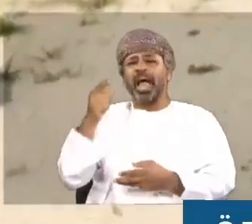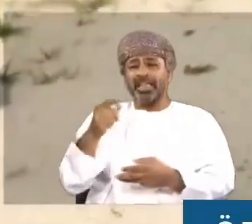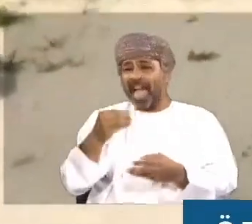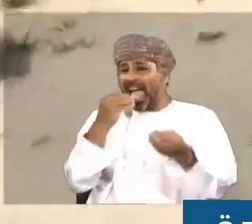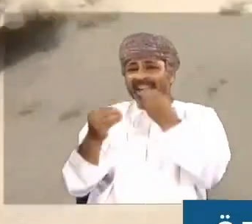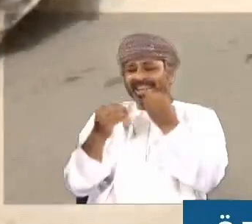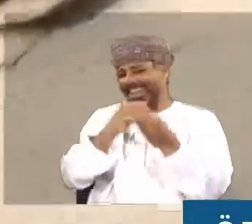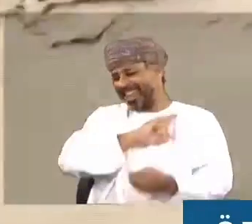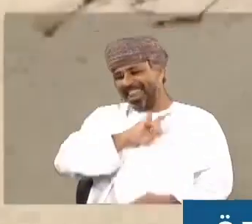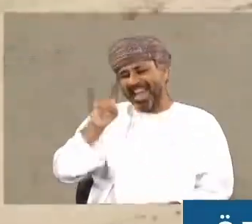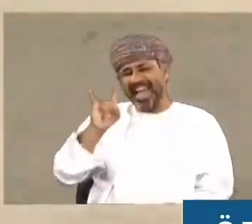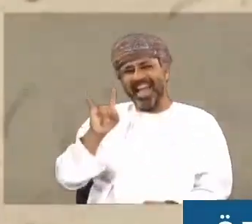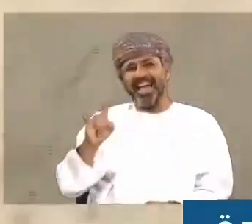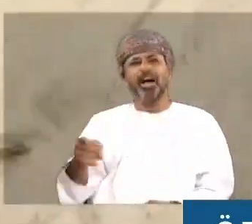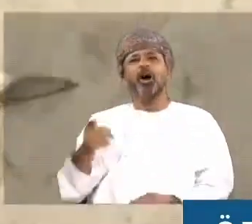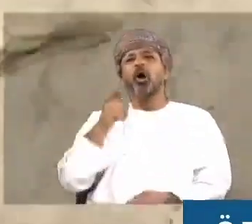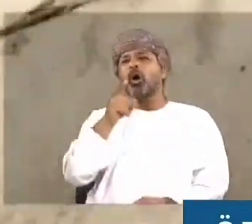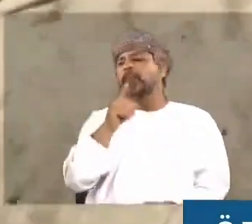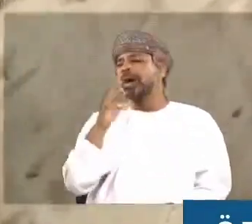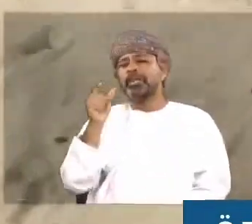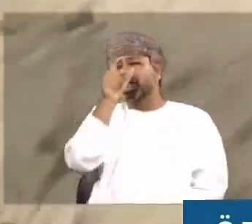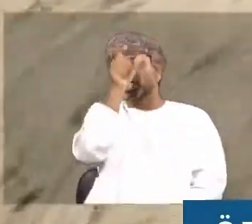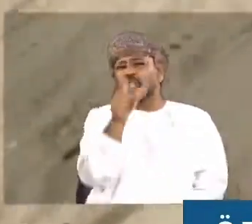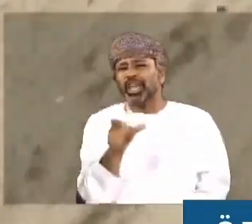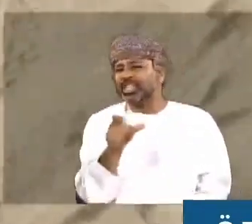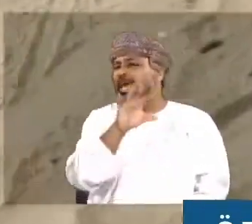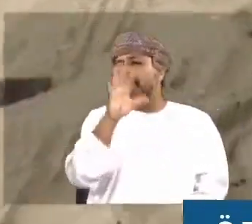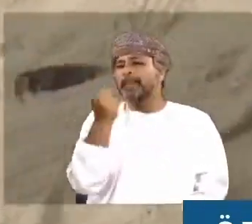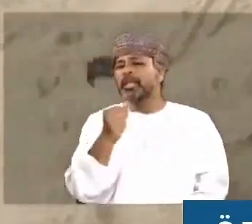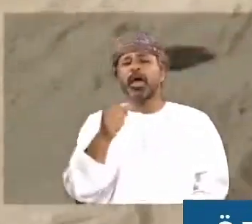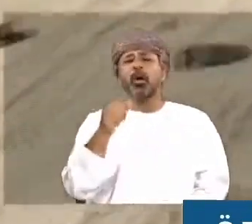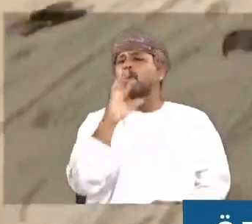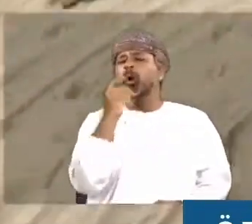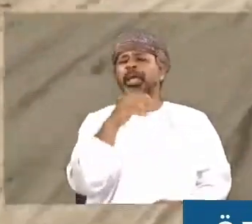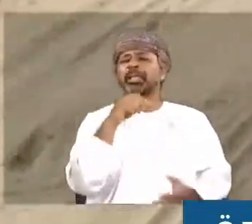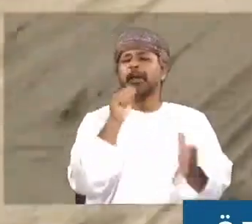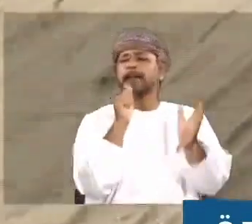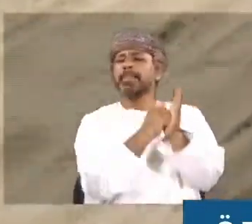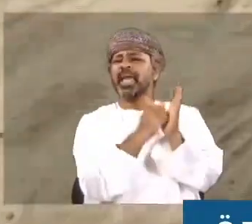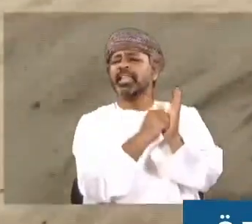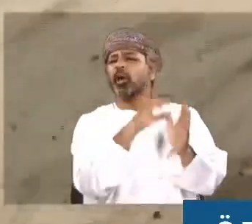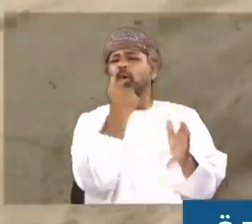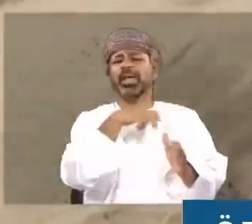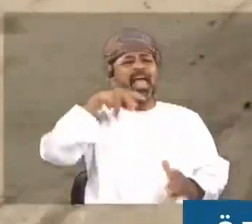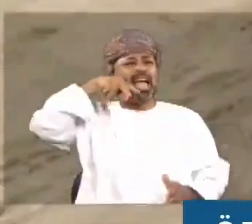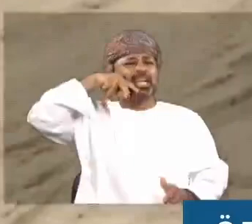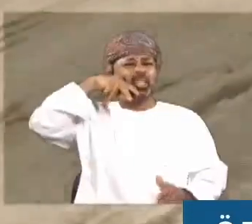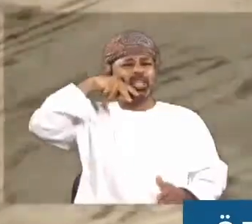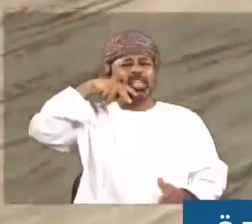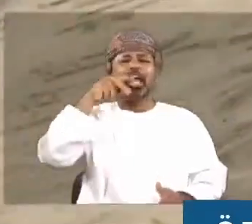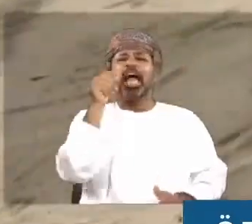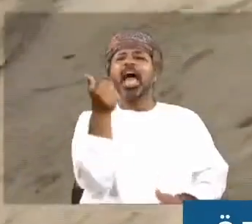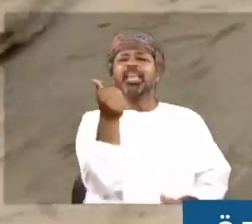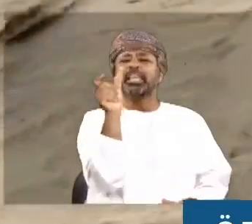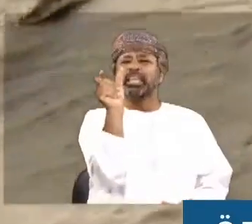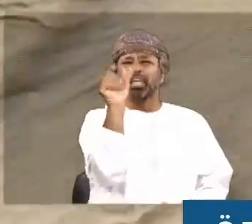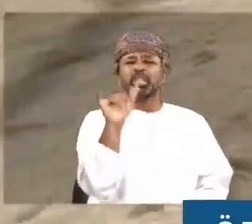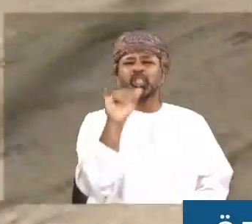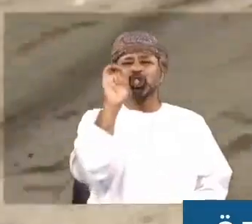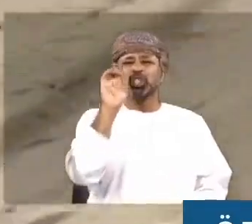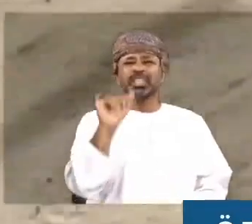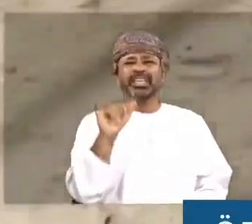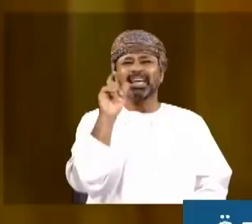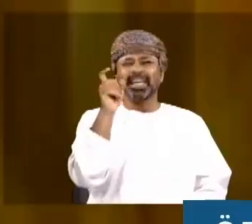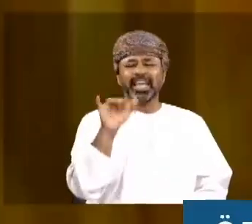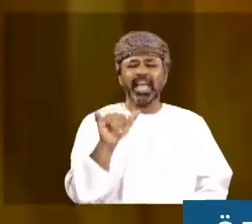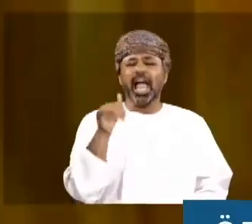للأكل بشق الأنفس الفنان والنحات المقيم في لاغوس أدرينتومي وأوياتومي من عيدان